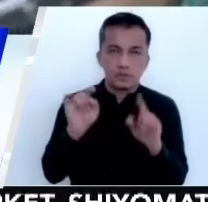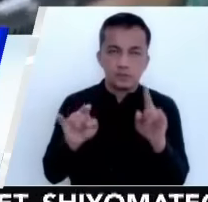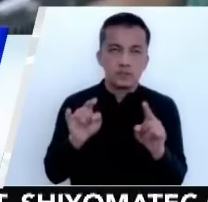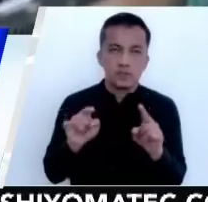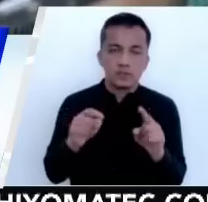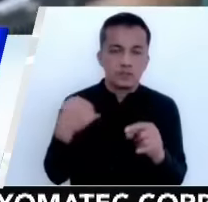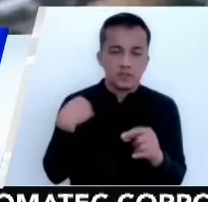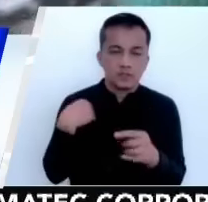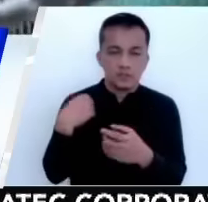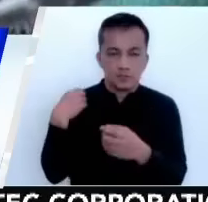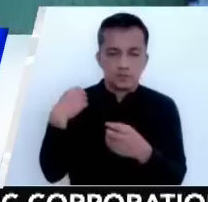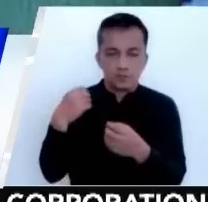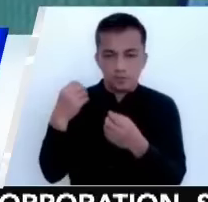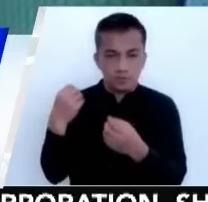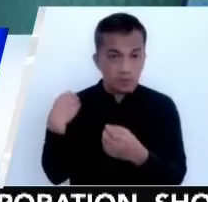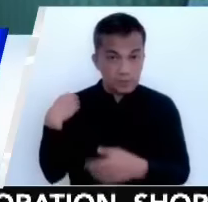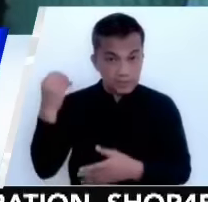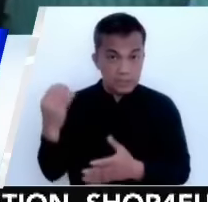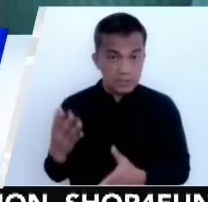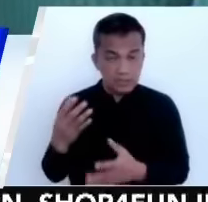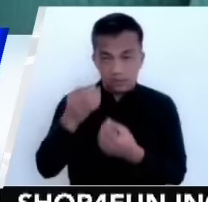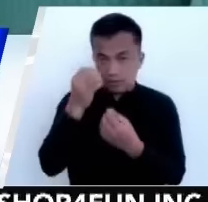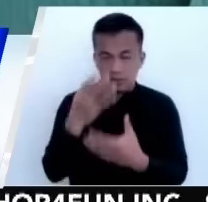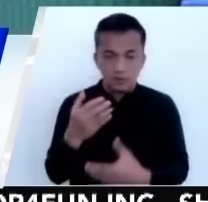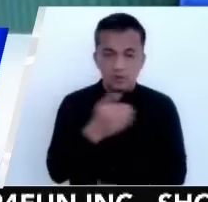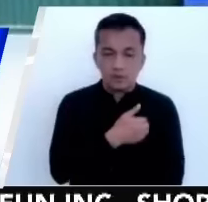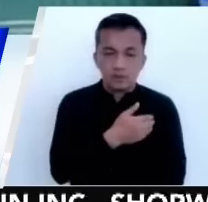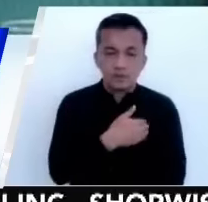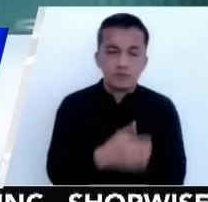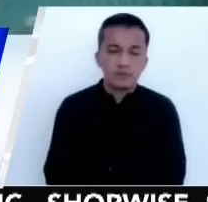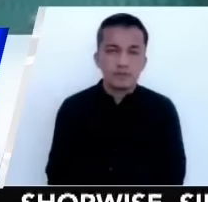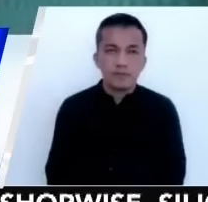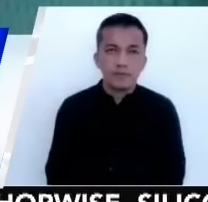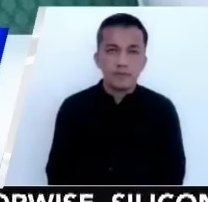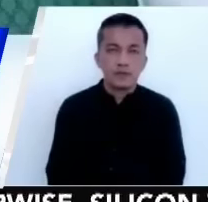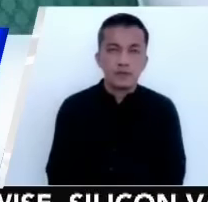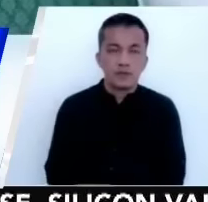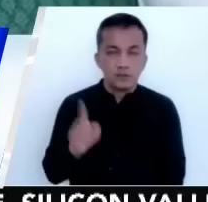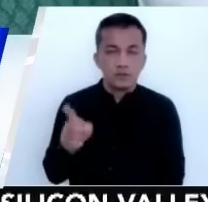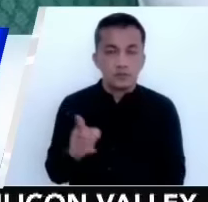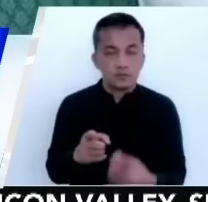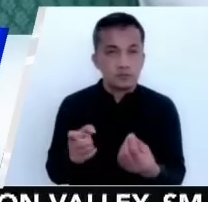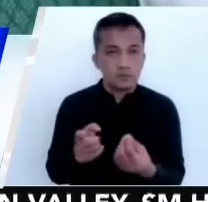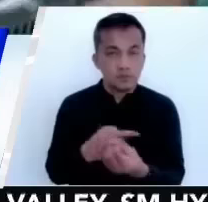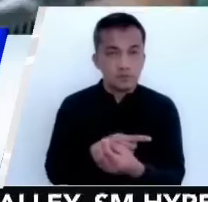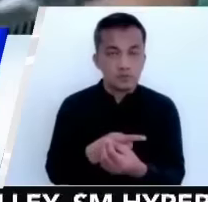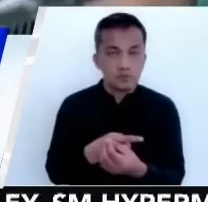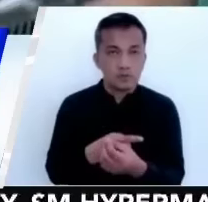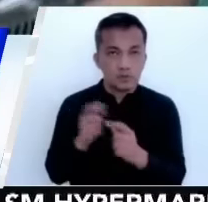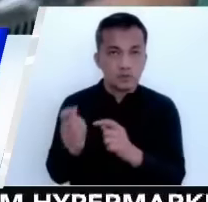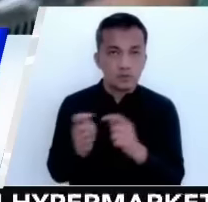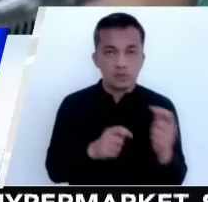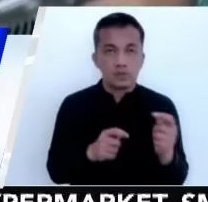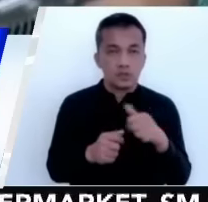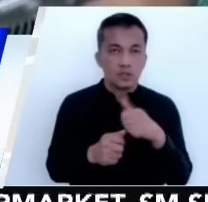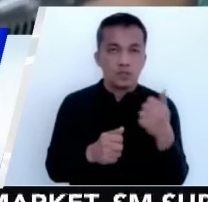Your Honor. Not yet informed that you are being relieved or being transferred to another post, so